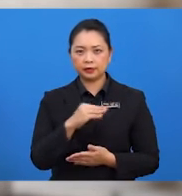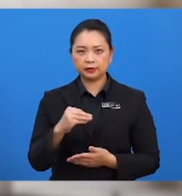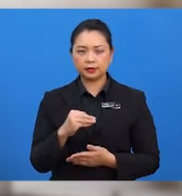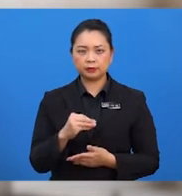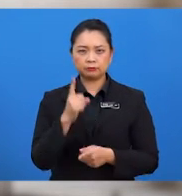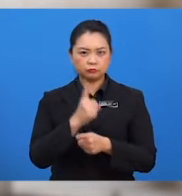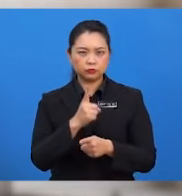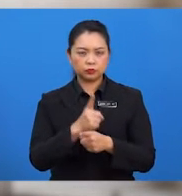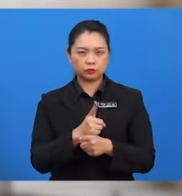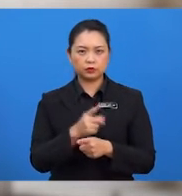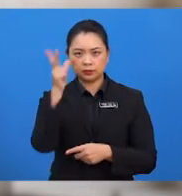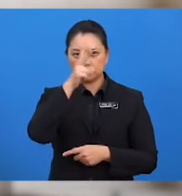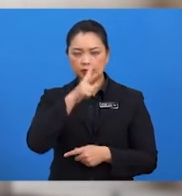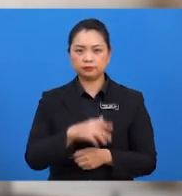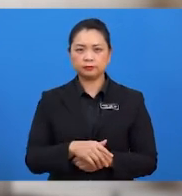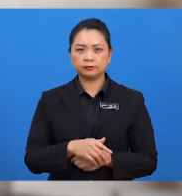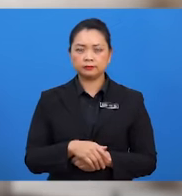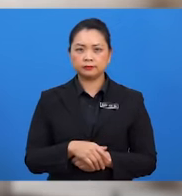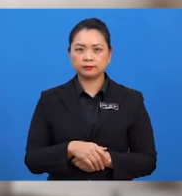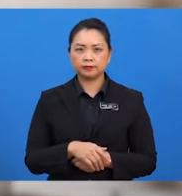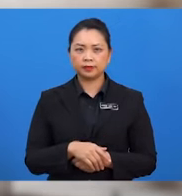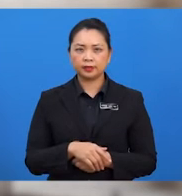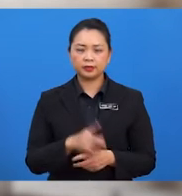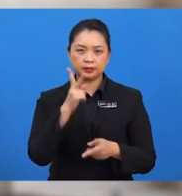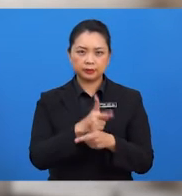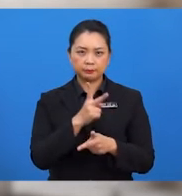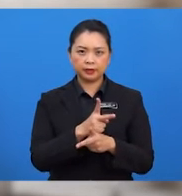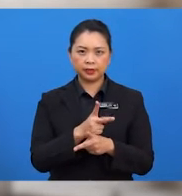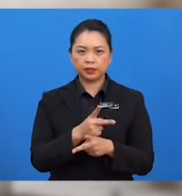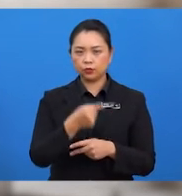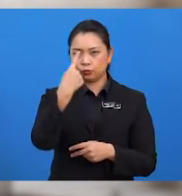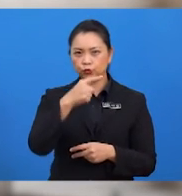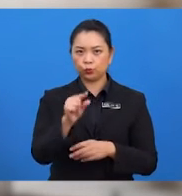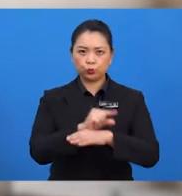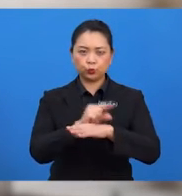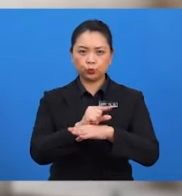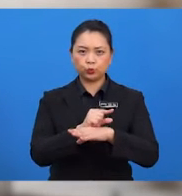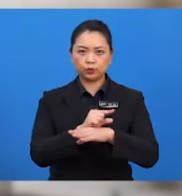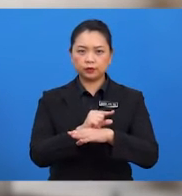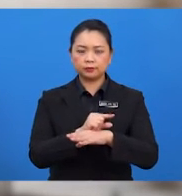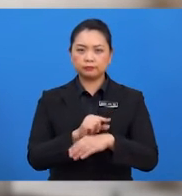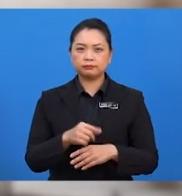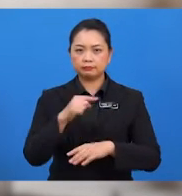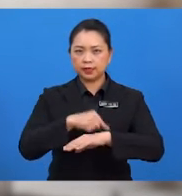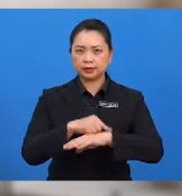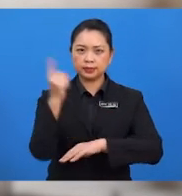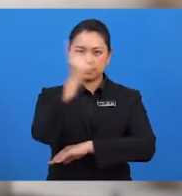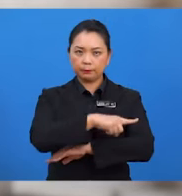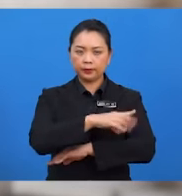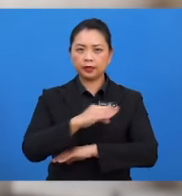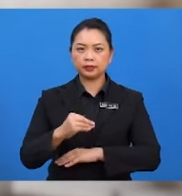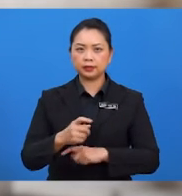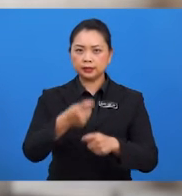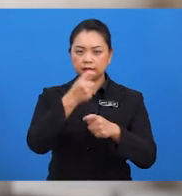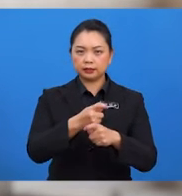sememangnya dijamin kerajaan. Simpanan dan pelaburan ini untuk kegunaan ketika kecemasan pada masa hadapan